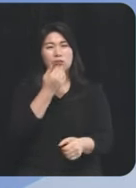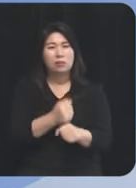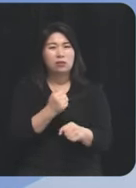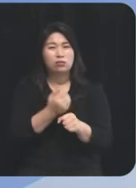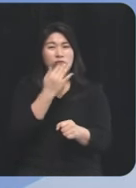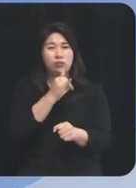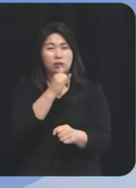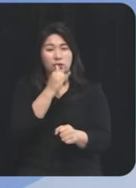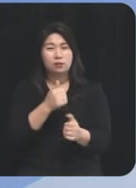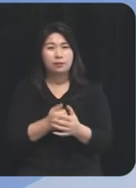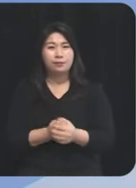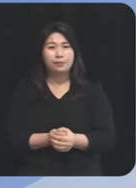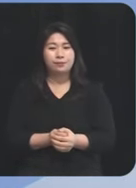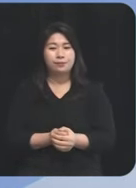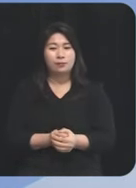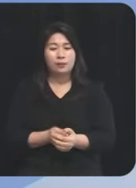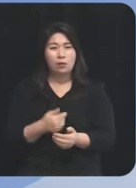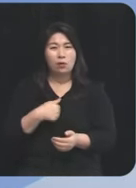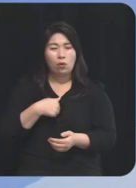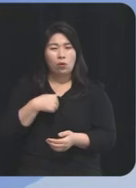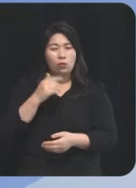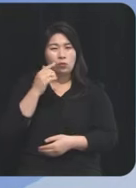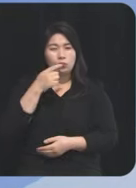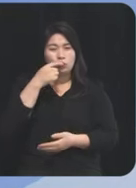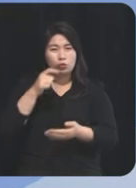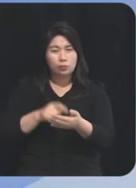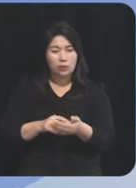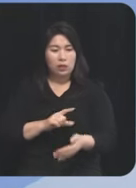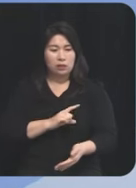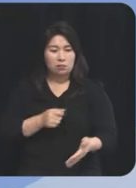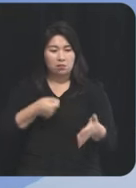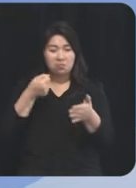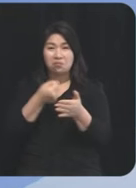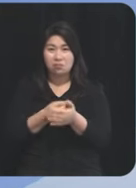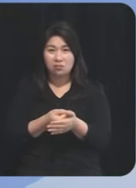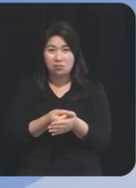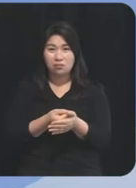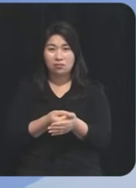있습니다. 저는 섣부른 정명